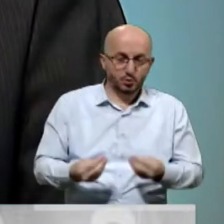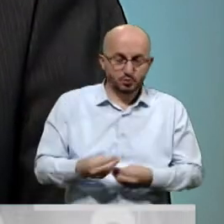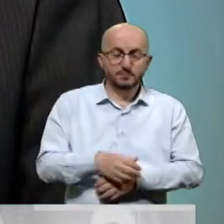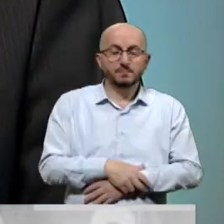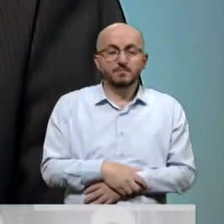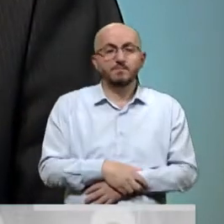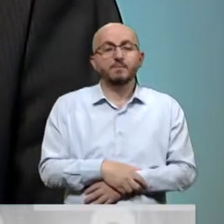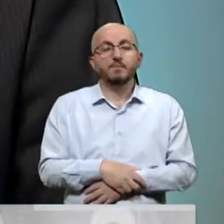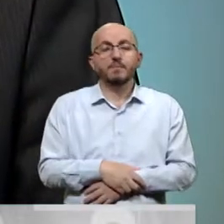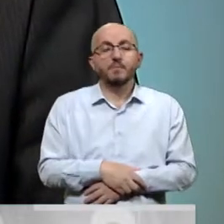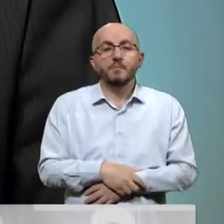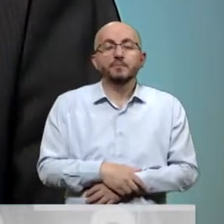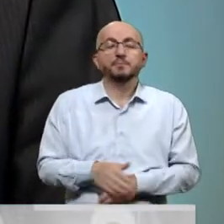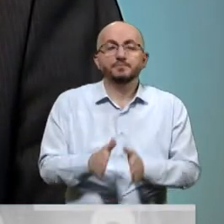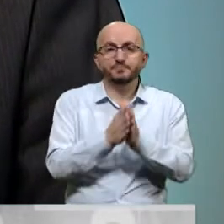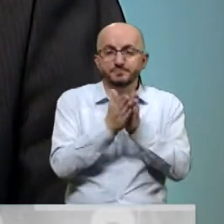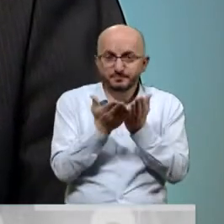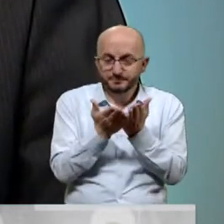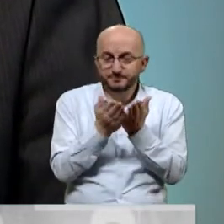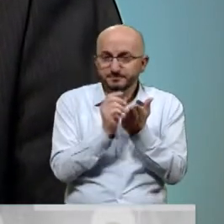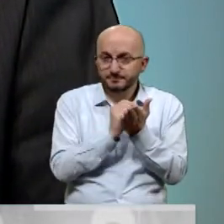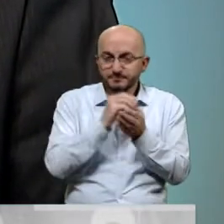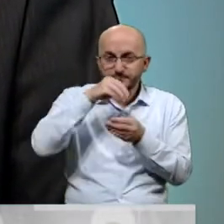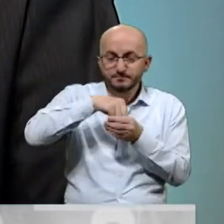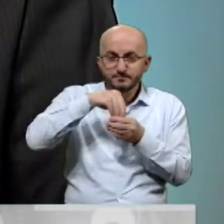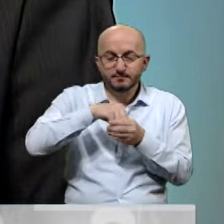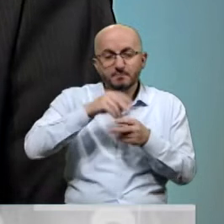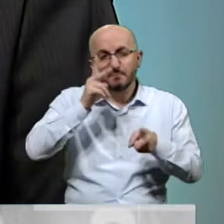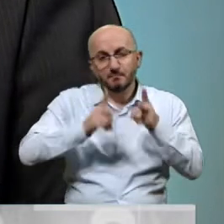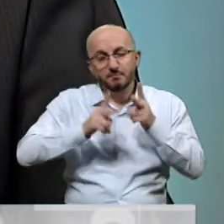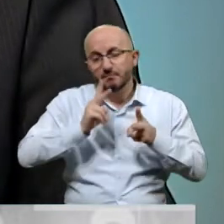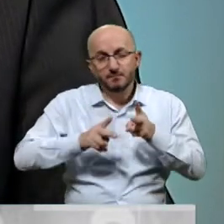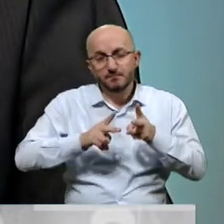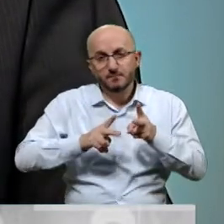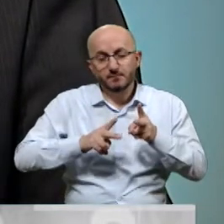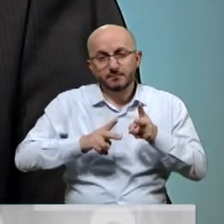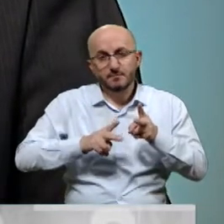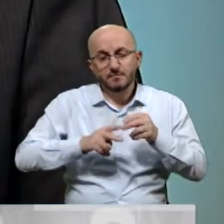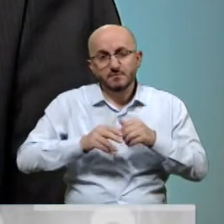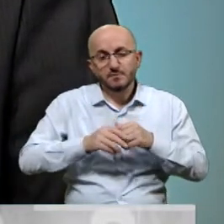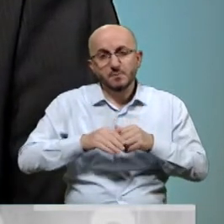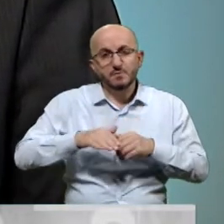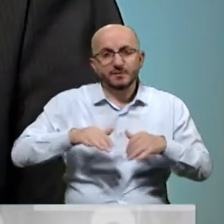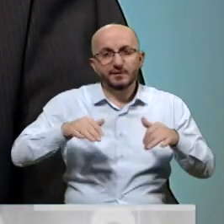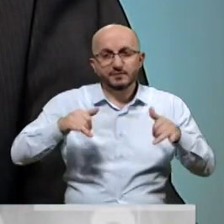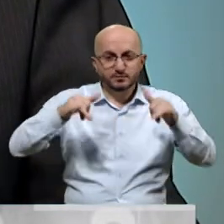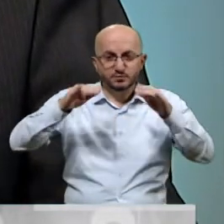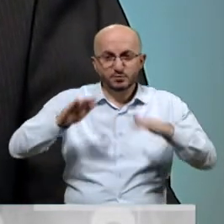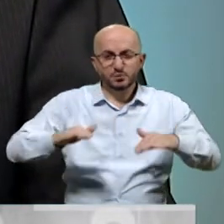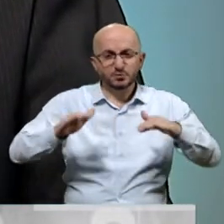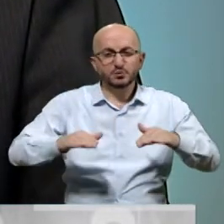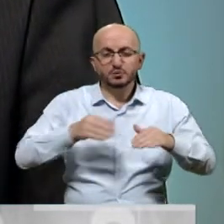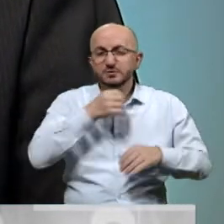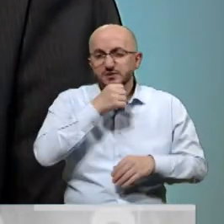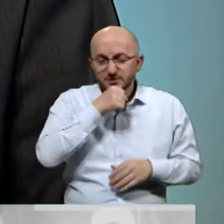olabilir. Bizim kitaplarımızda bazen işte diyelim ki küçük baş hayvanların